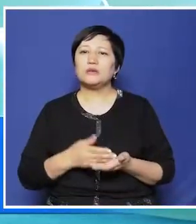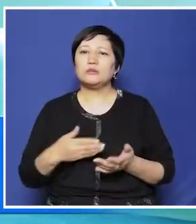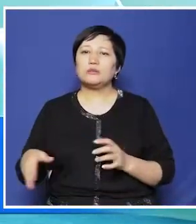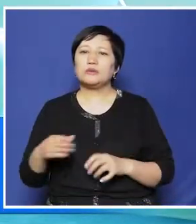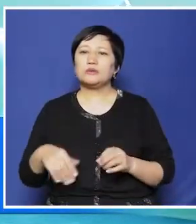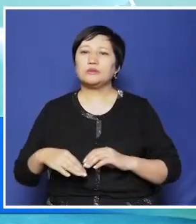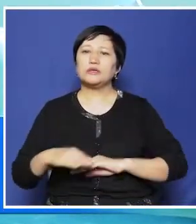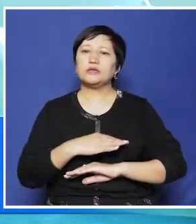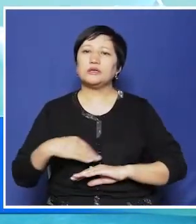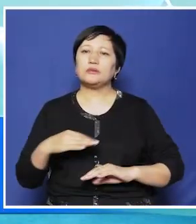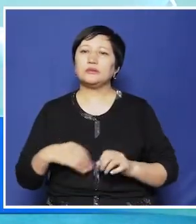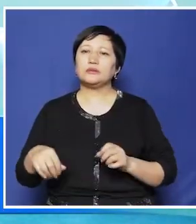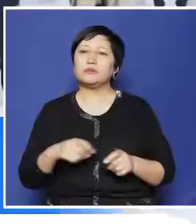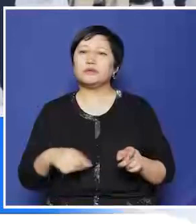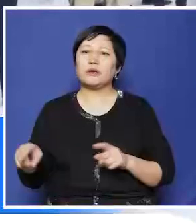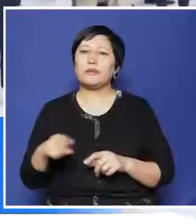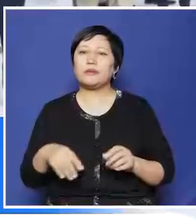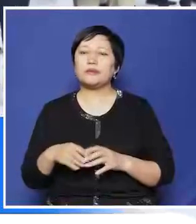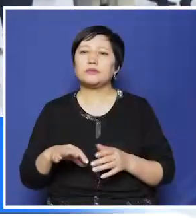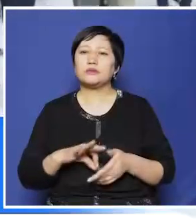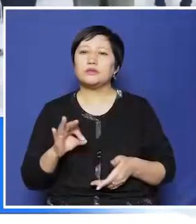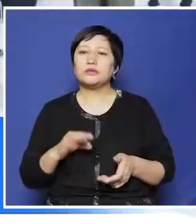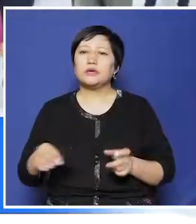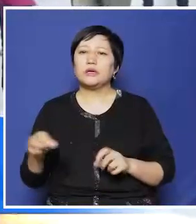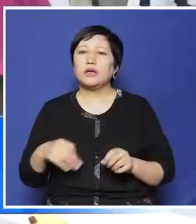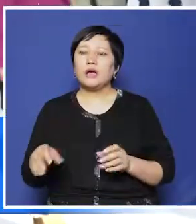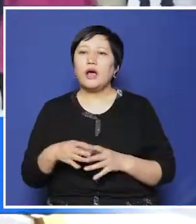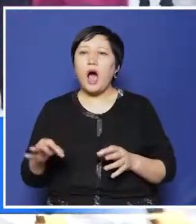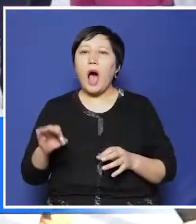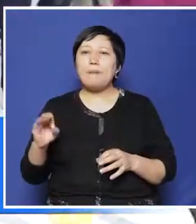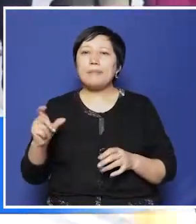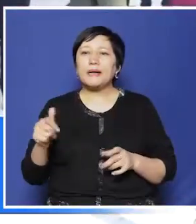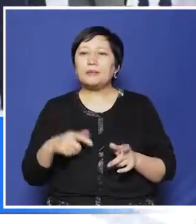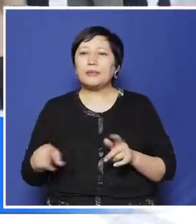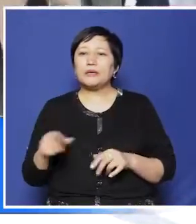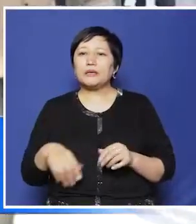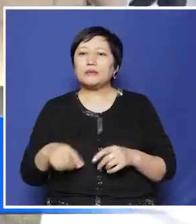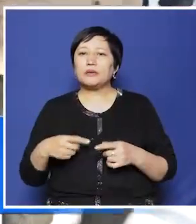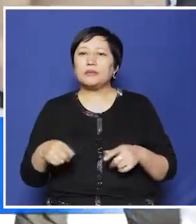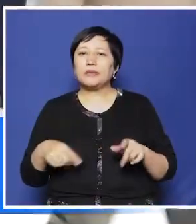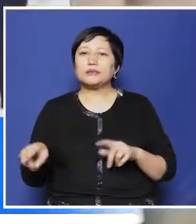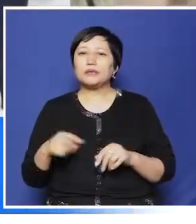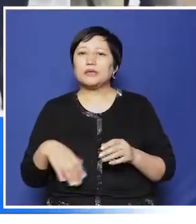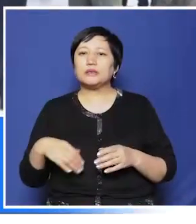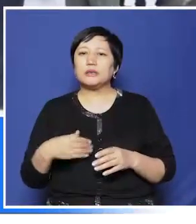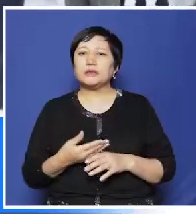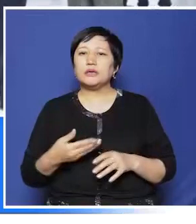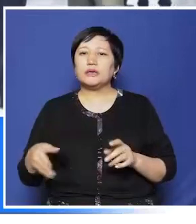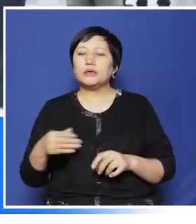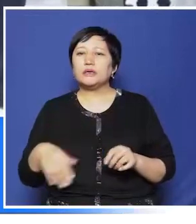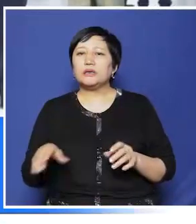деп жатыр, біздің еліміз үшін өте маңызды. Осы сайлауға Аманат партиясынан да басқа тағы да